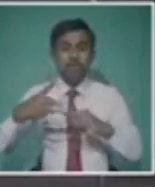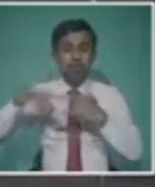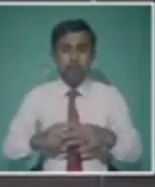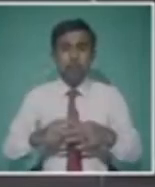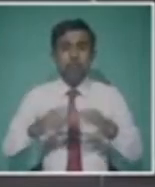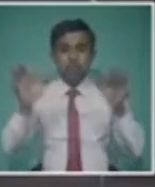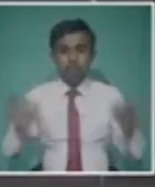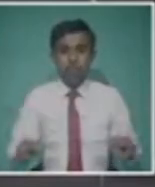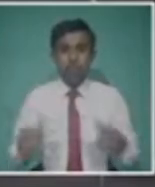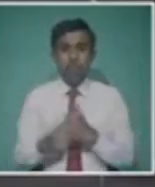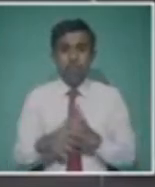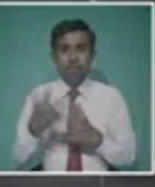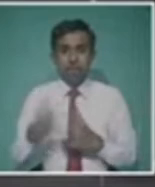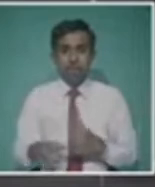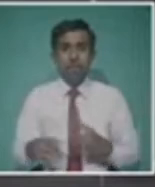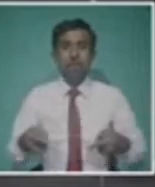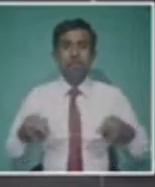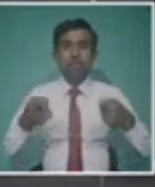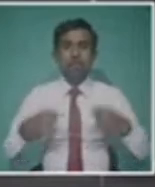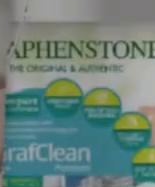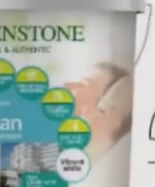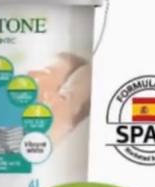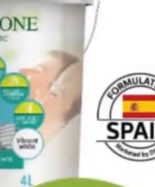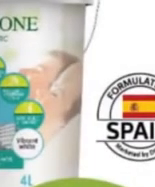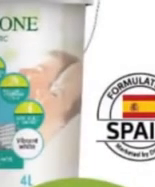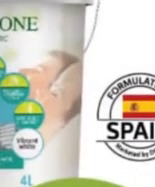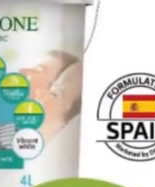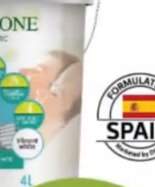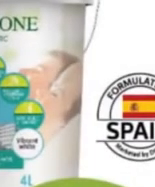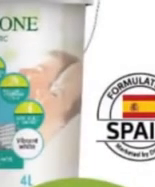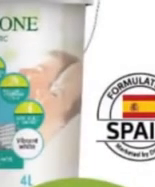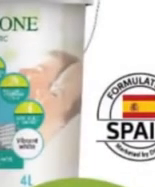පත්‍ර සැකසුම් ඒක ඉන්පස්සේ නැති කරපු අවස්ථාවක